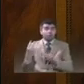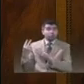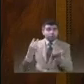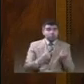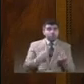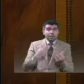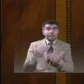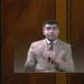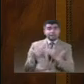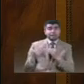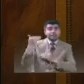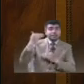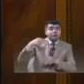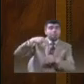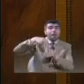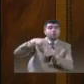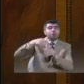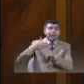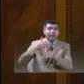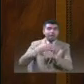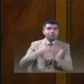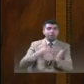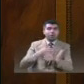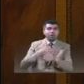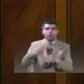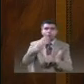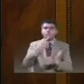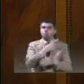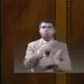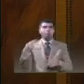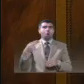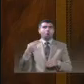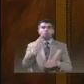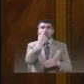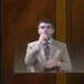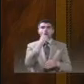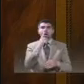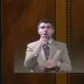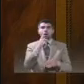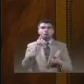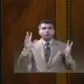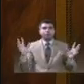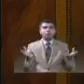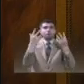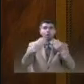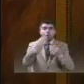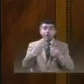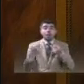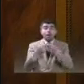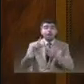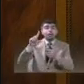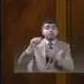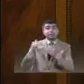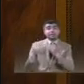جيت نزيد في الثمن ديال المحروقات، انت وقلتي لي لا، دابا كون ما نقصناش الثمن ديال المحروق،